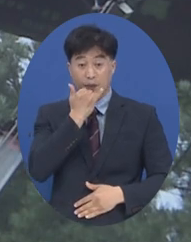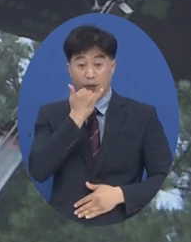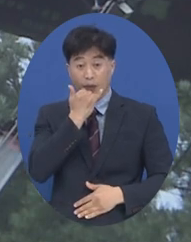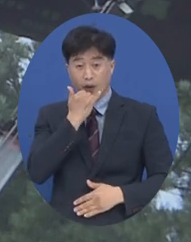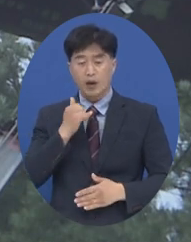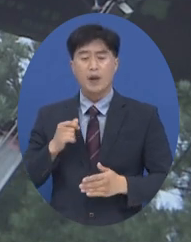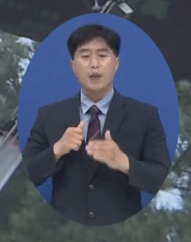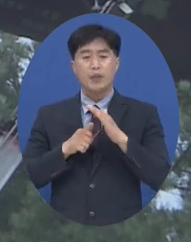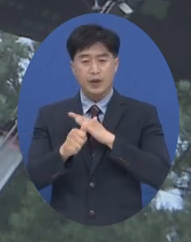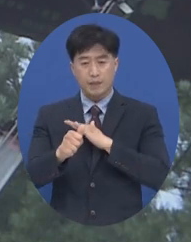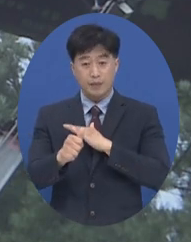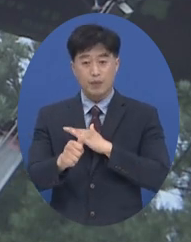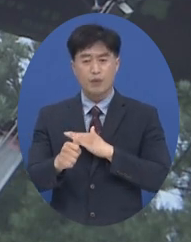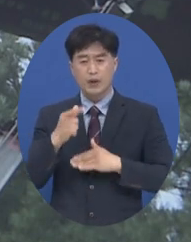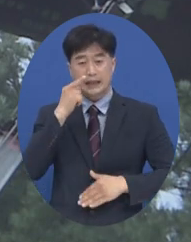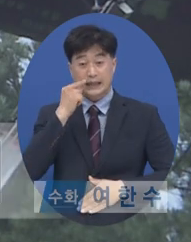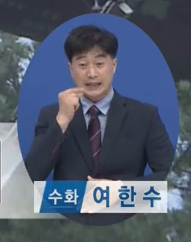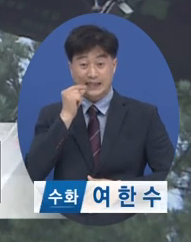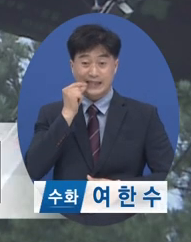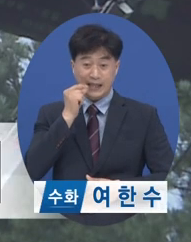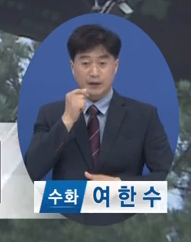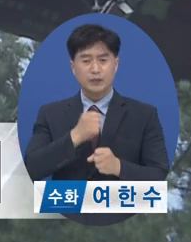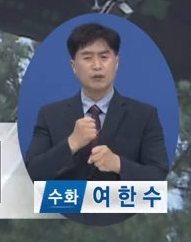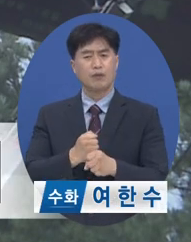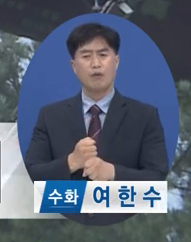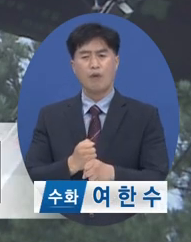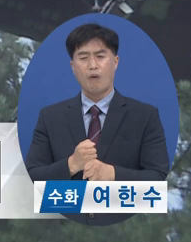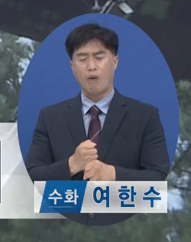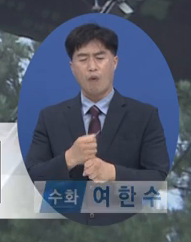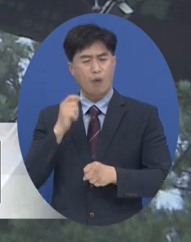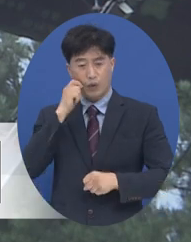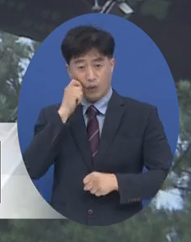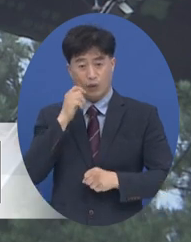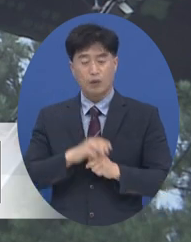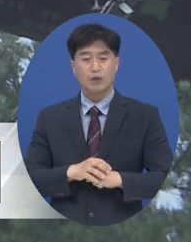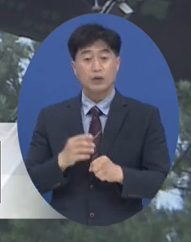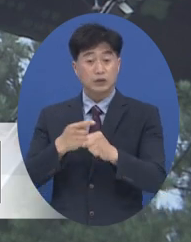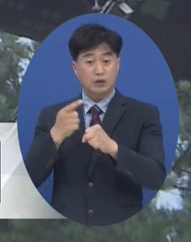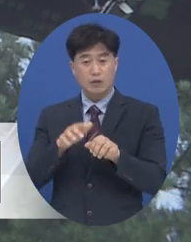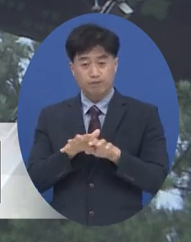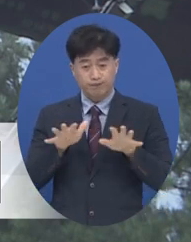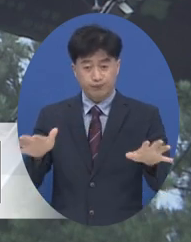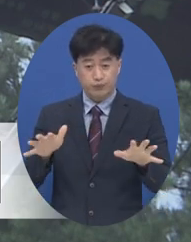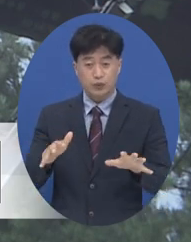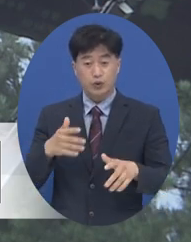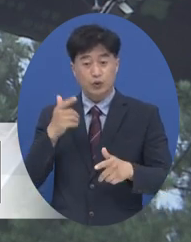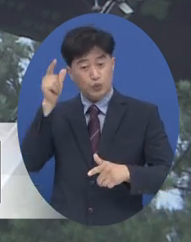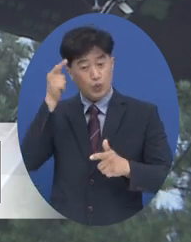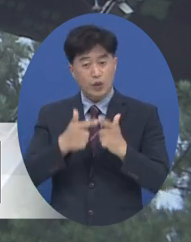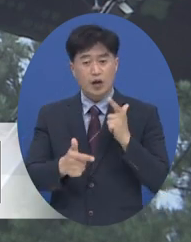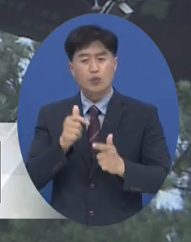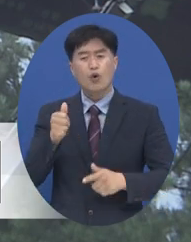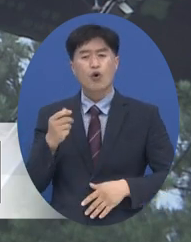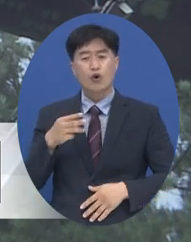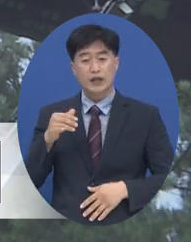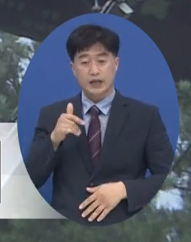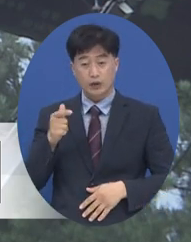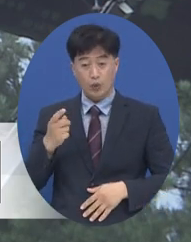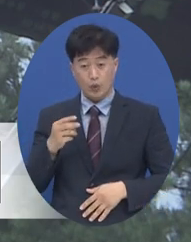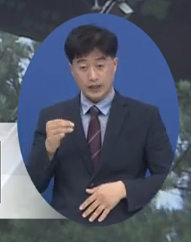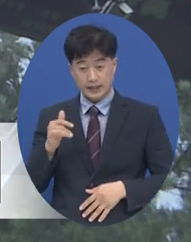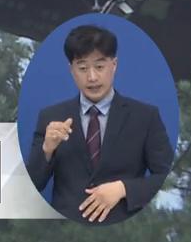가평의 대표 임산물 잣생산에 적신호가 켜졌습니다. 지난해 확산된 소나무 허리노린재 해충 때문인데요.